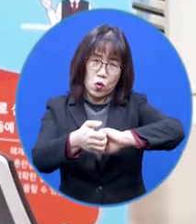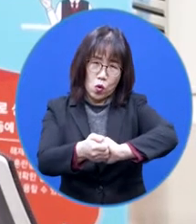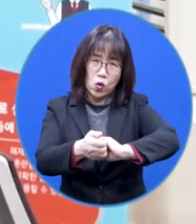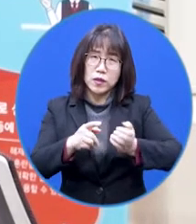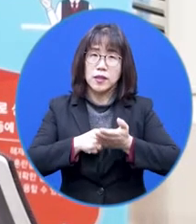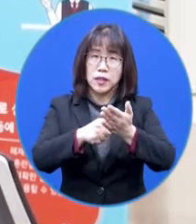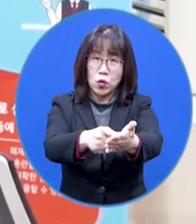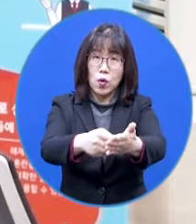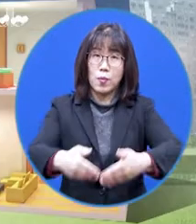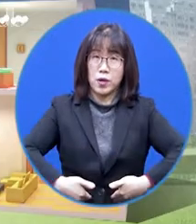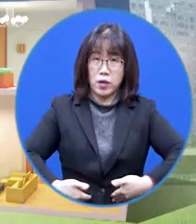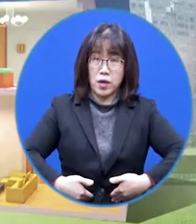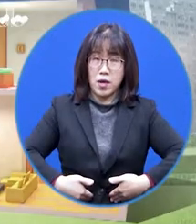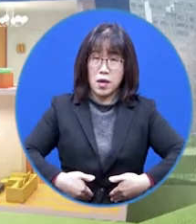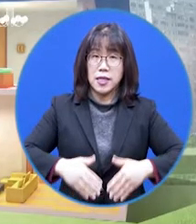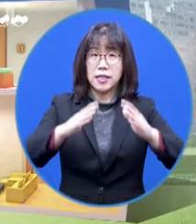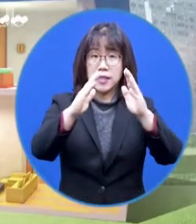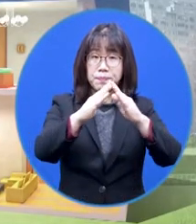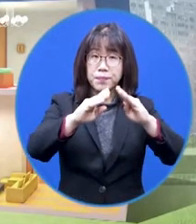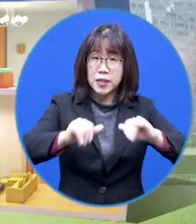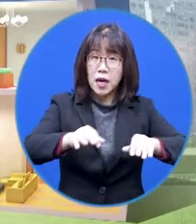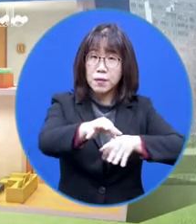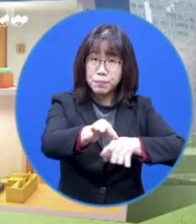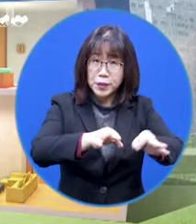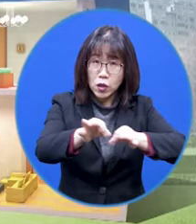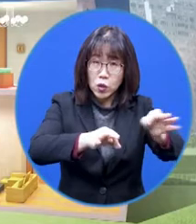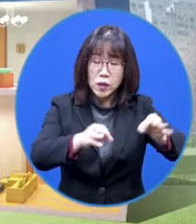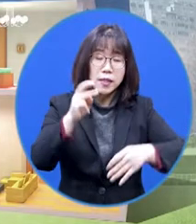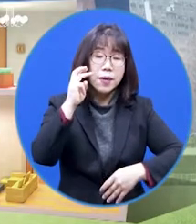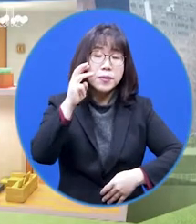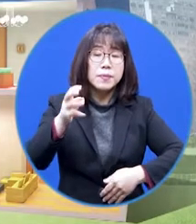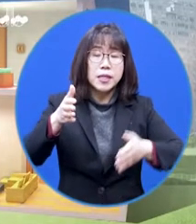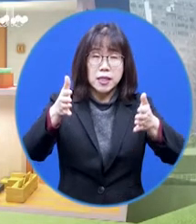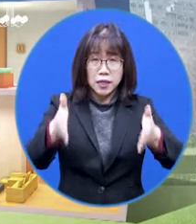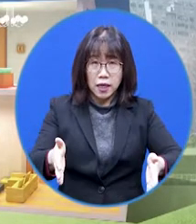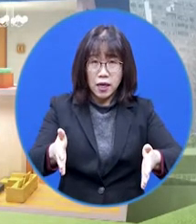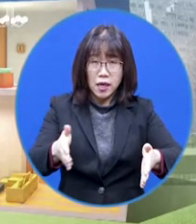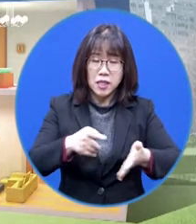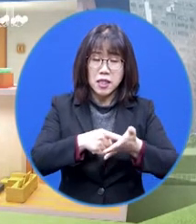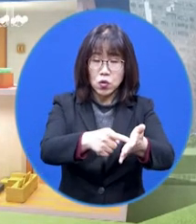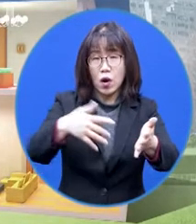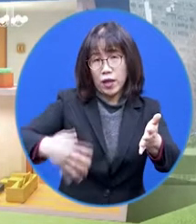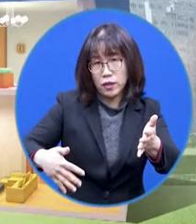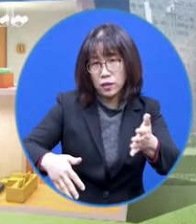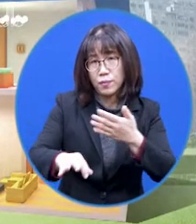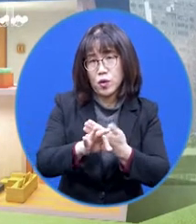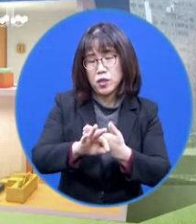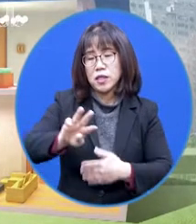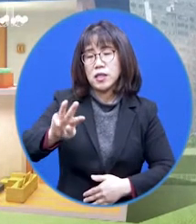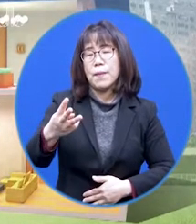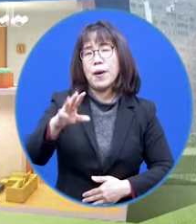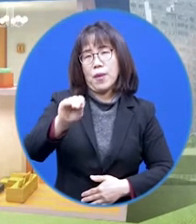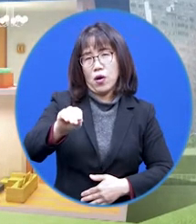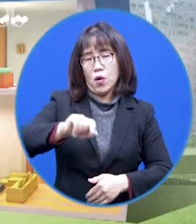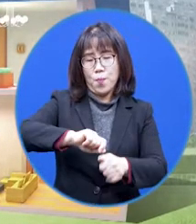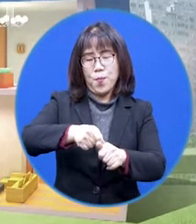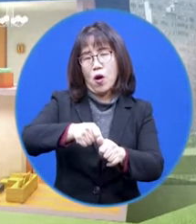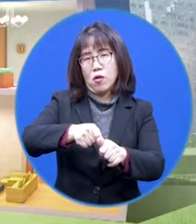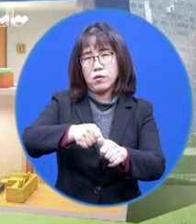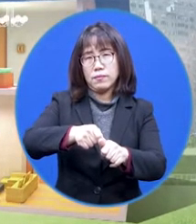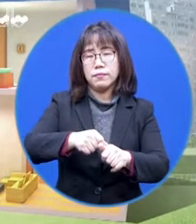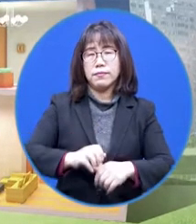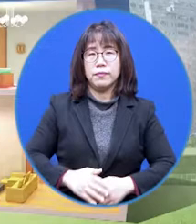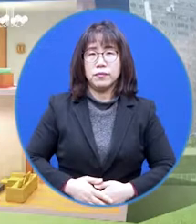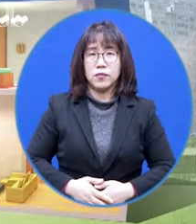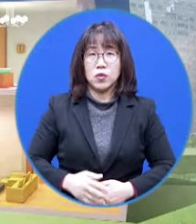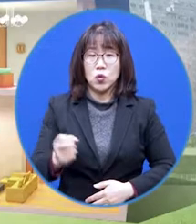합니다. 부동산 거래 시 실거래 신고 기한인 30일 이내에 신고하지 않을 경우 300만 원 이하의